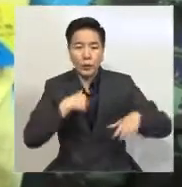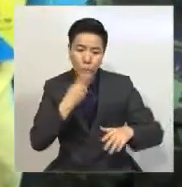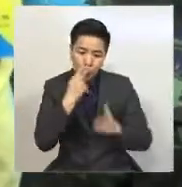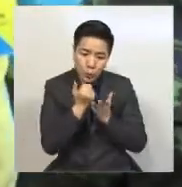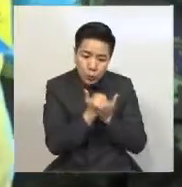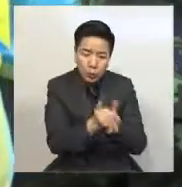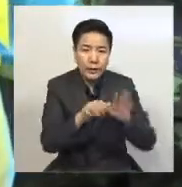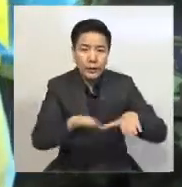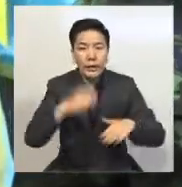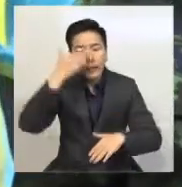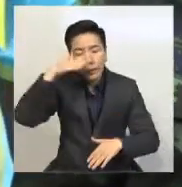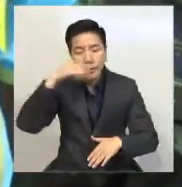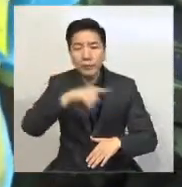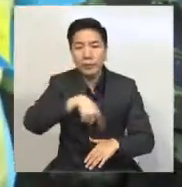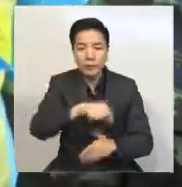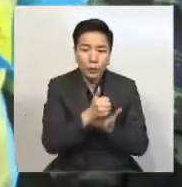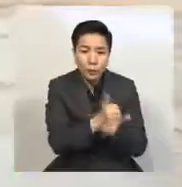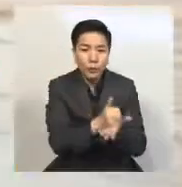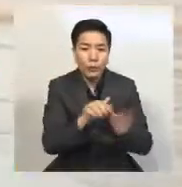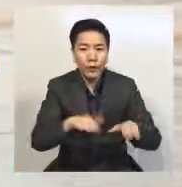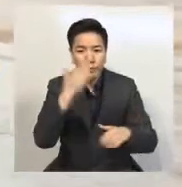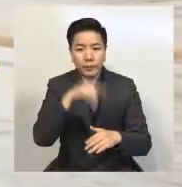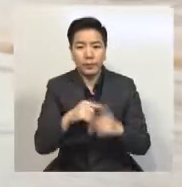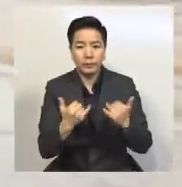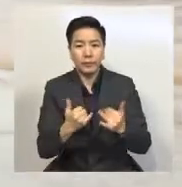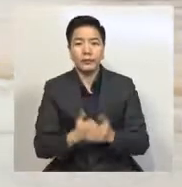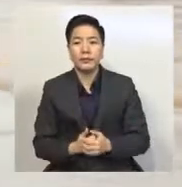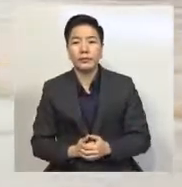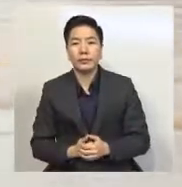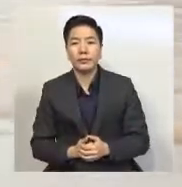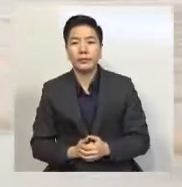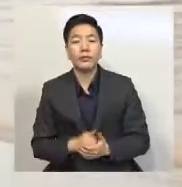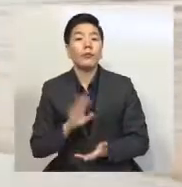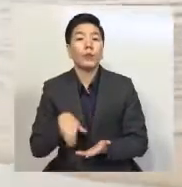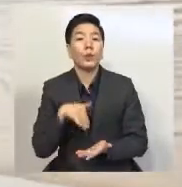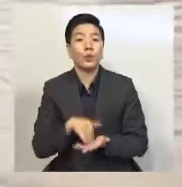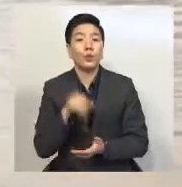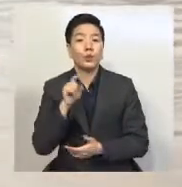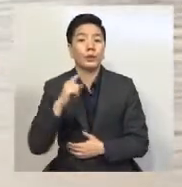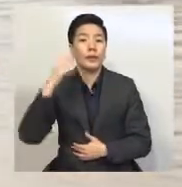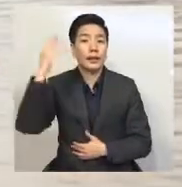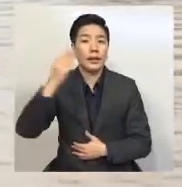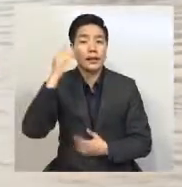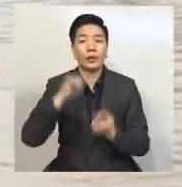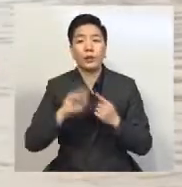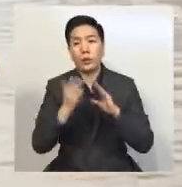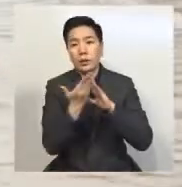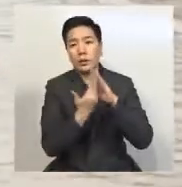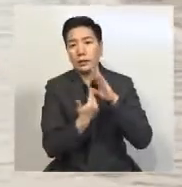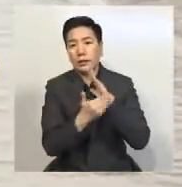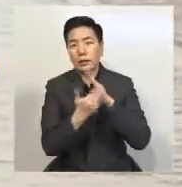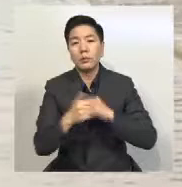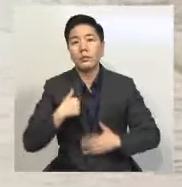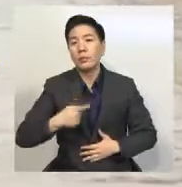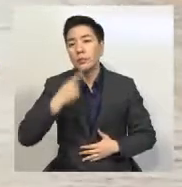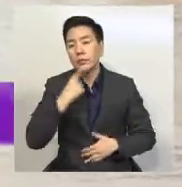แลน้องๆ นักเรียนคนตาบอดนะครับ ค่ะทางด้านทางศูนย์อุตุนิยมวิทยาภาคตะวันออกเฉียงเหนือตอนบนค่ะ